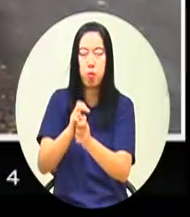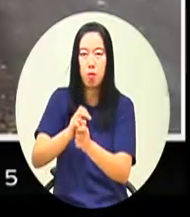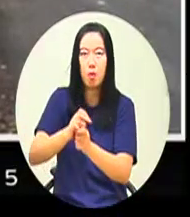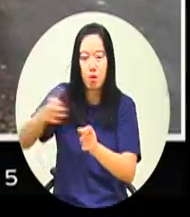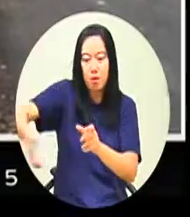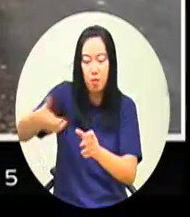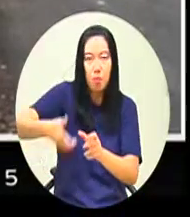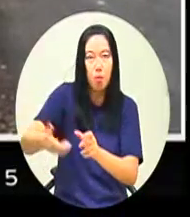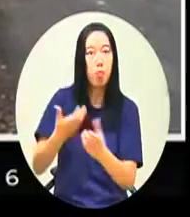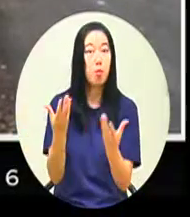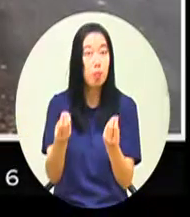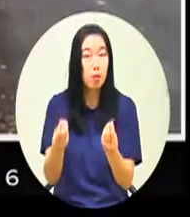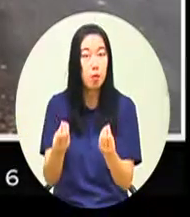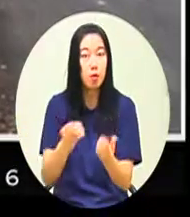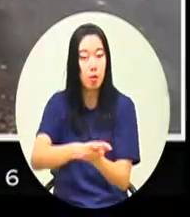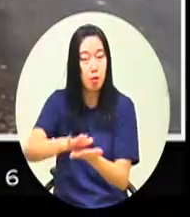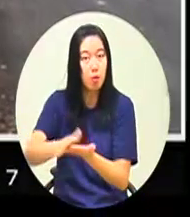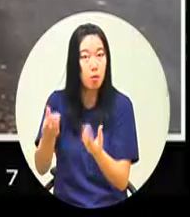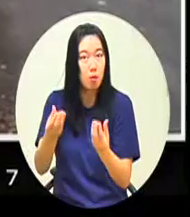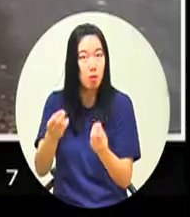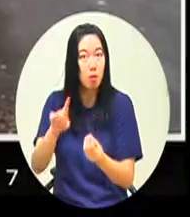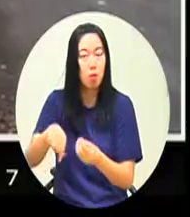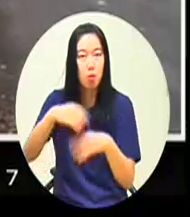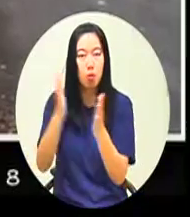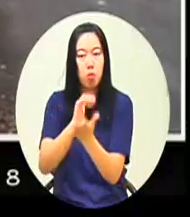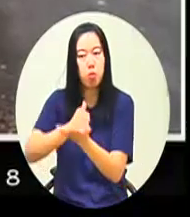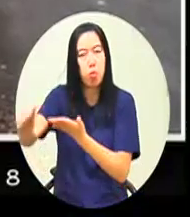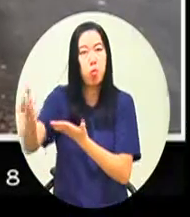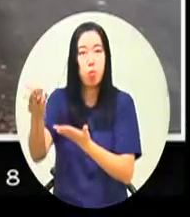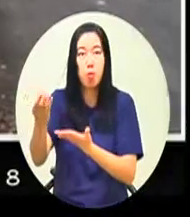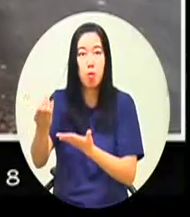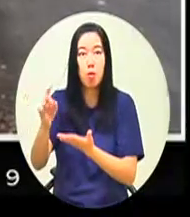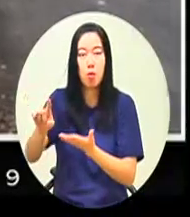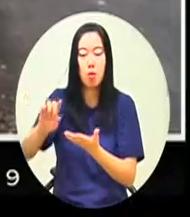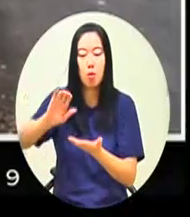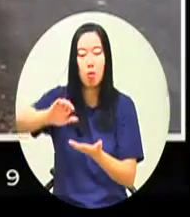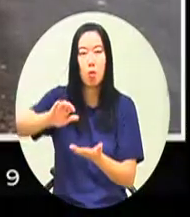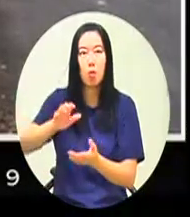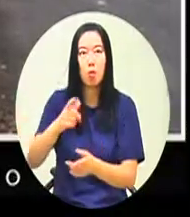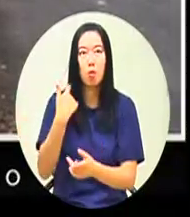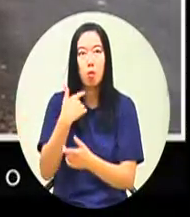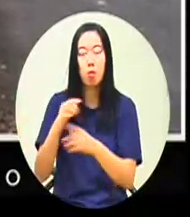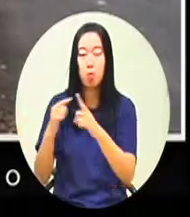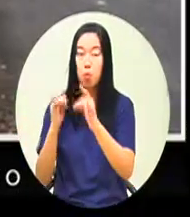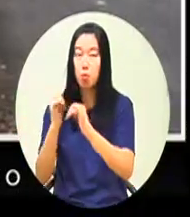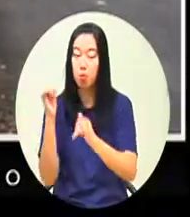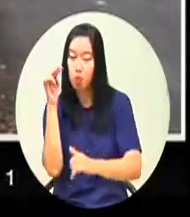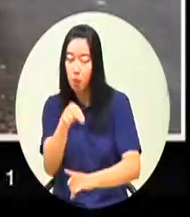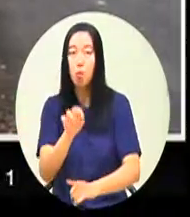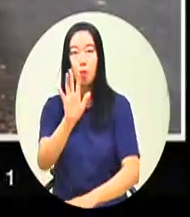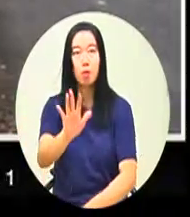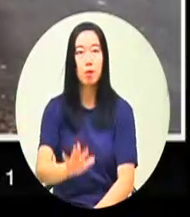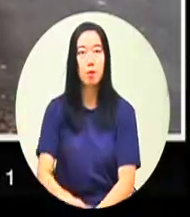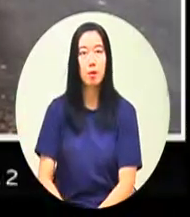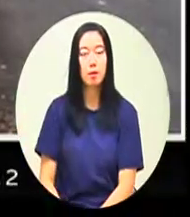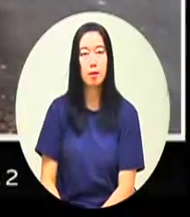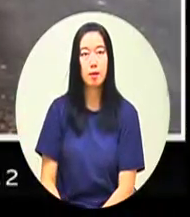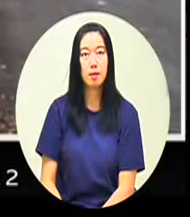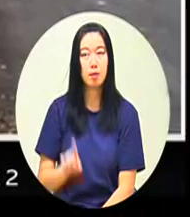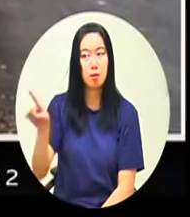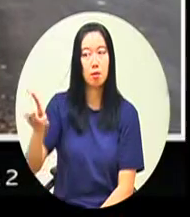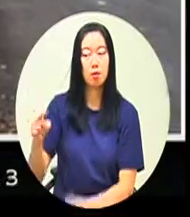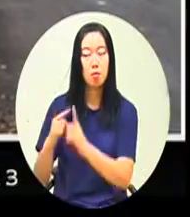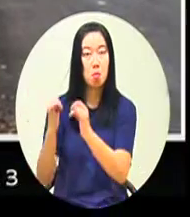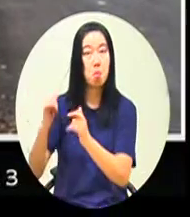清的泥土，你说这个完全不再走，就是这样拨，老百姓在看了、啊、你知道吧，他们就跟我